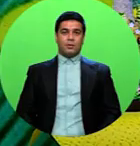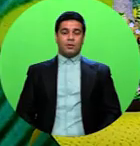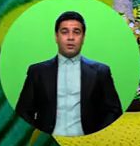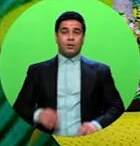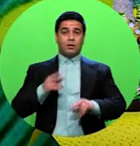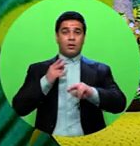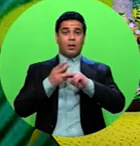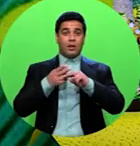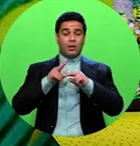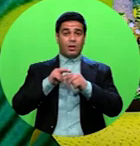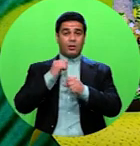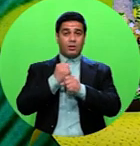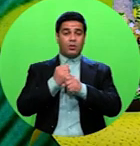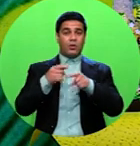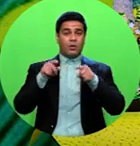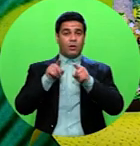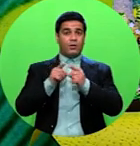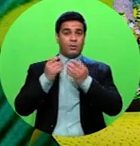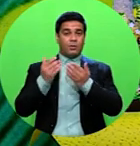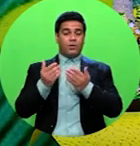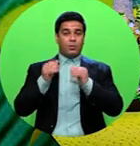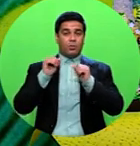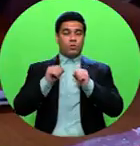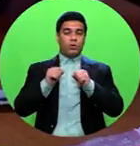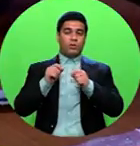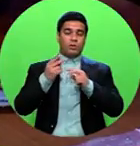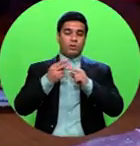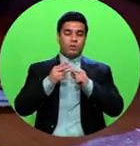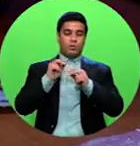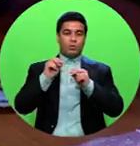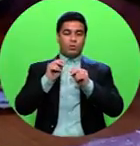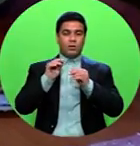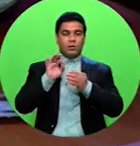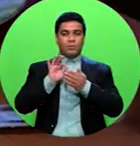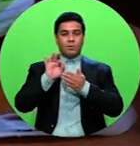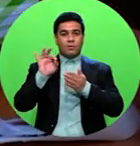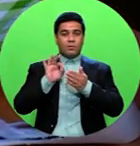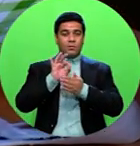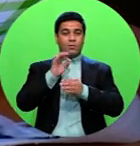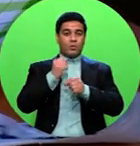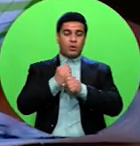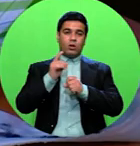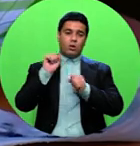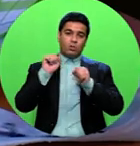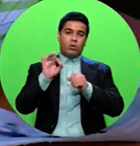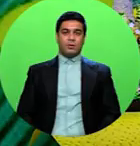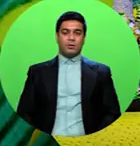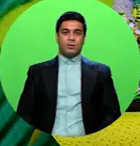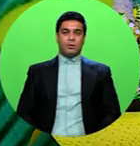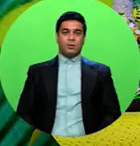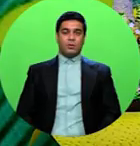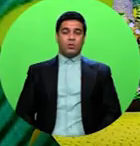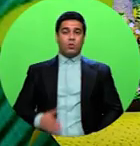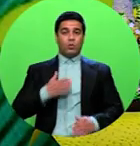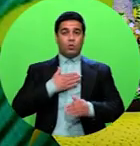Это делается вот таким образом. Можно предварительно начертить. А можно это делать сразу. У